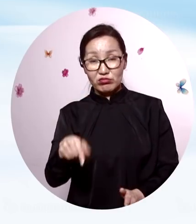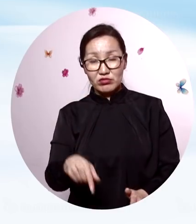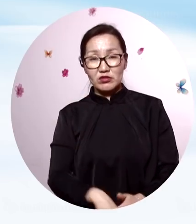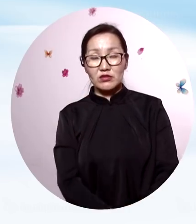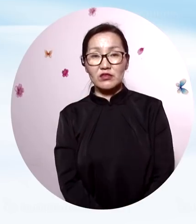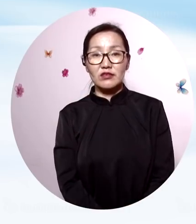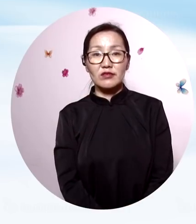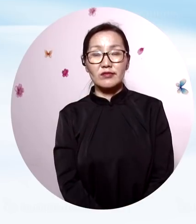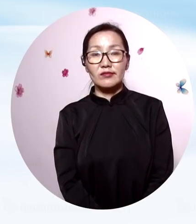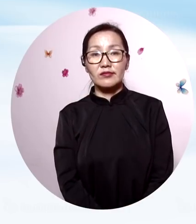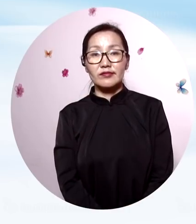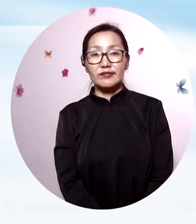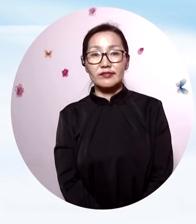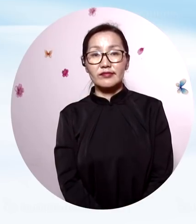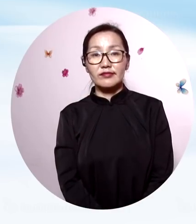байна.